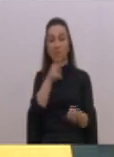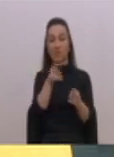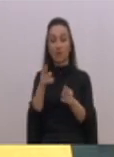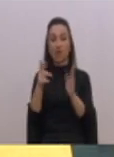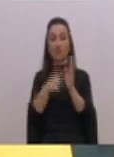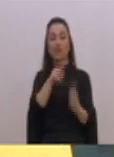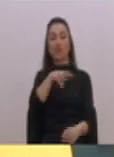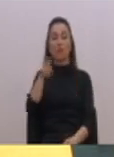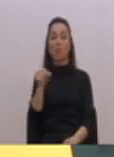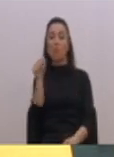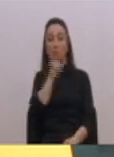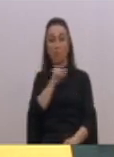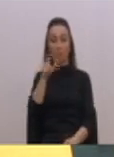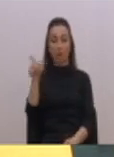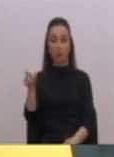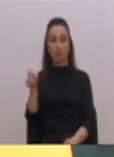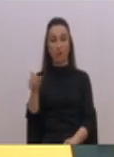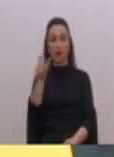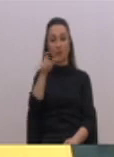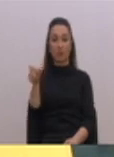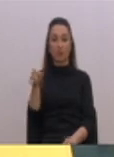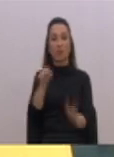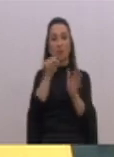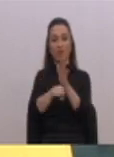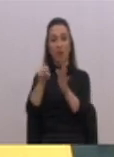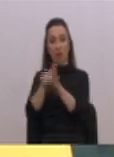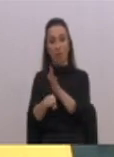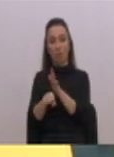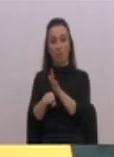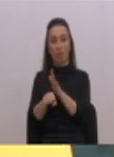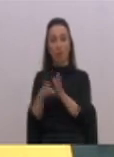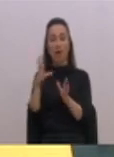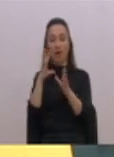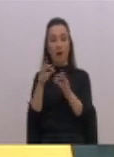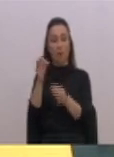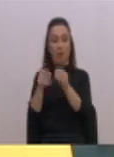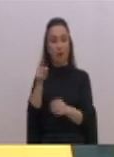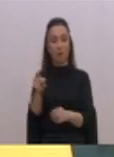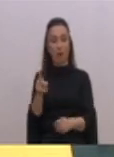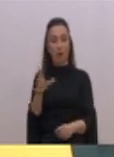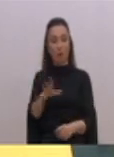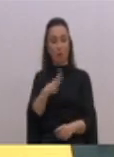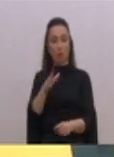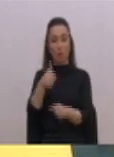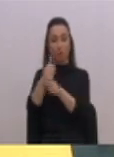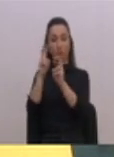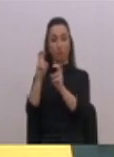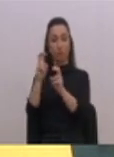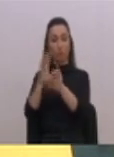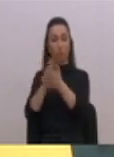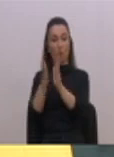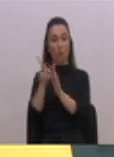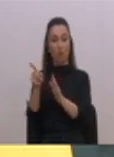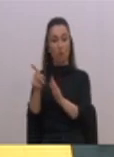7 მილიონის მომპარავი, ადამიანების ყოლობების გამართლებელი იყოს პრივილეგირებულ მდგომარეობაში